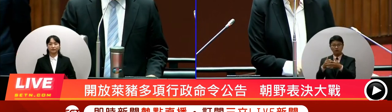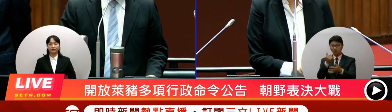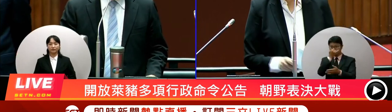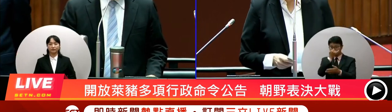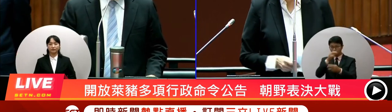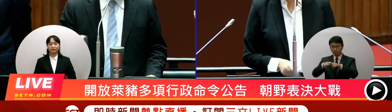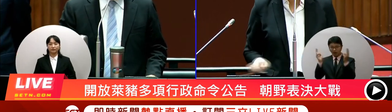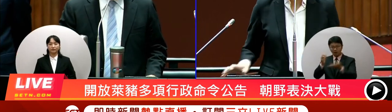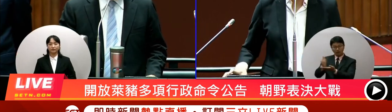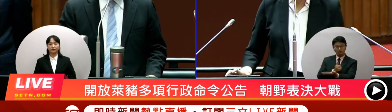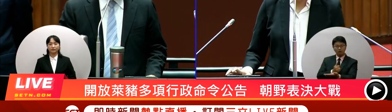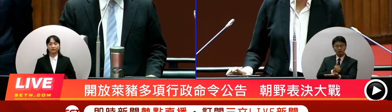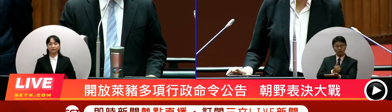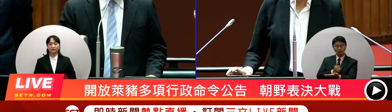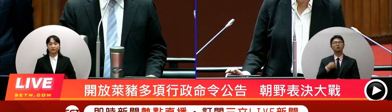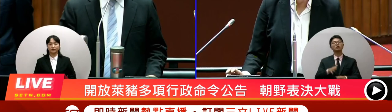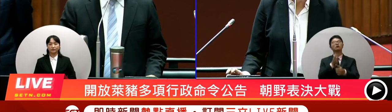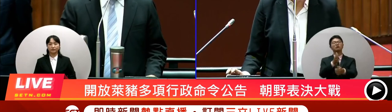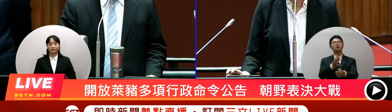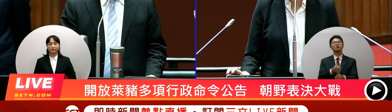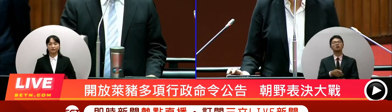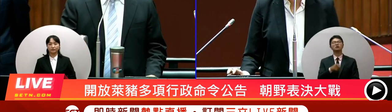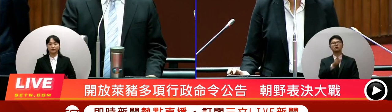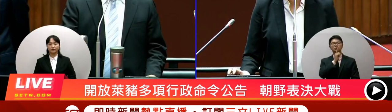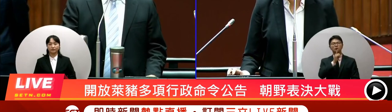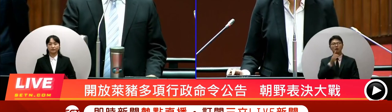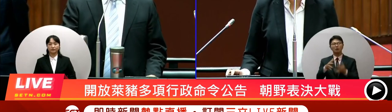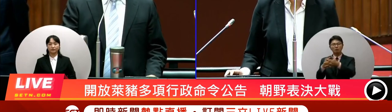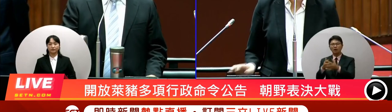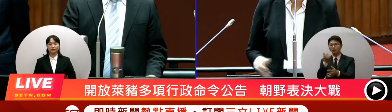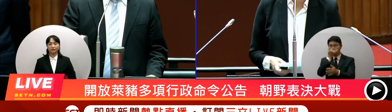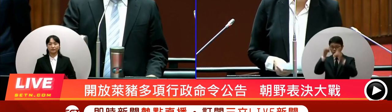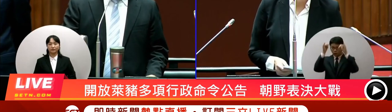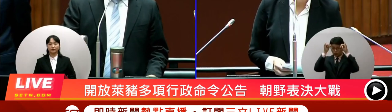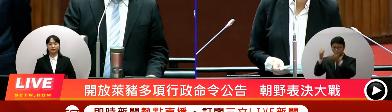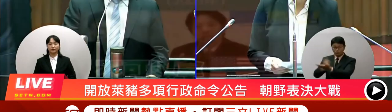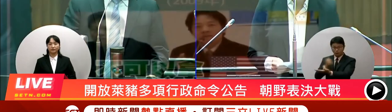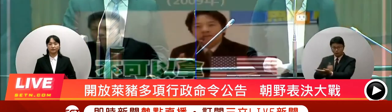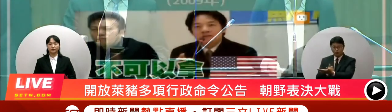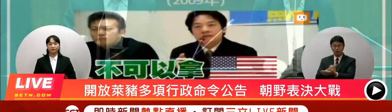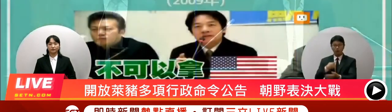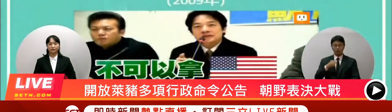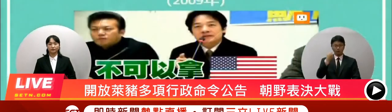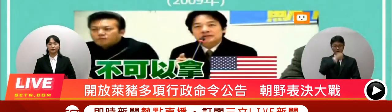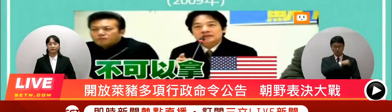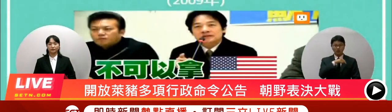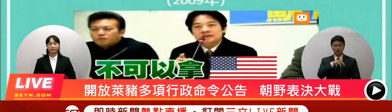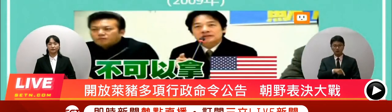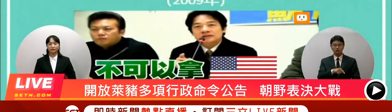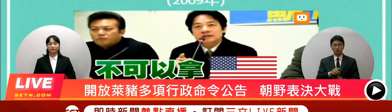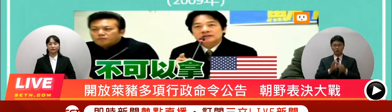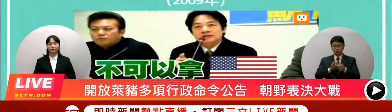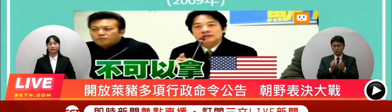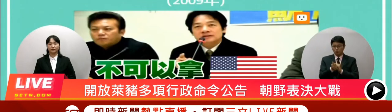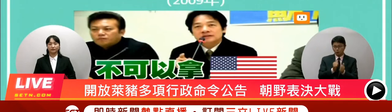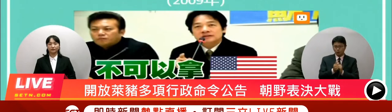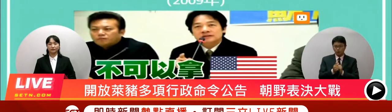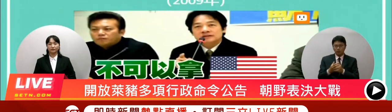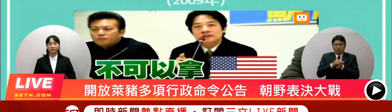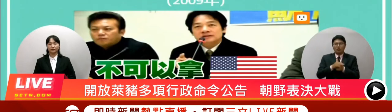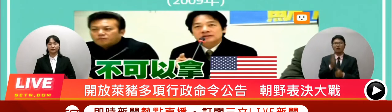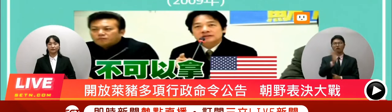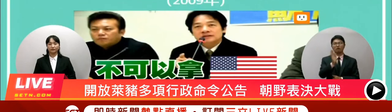道 你之前你讲的啦，开放美猪美牛，台湾的出口不可以因为这些关税而绑手绑脚。所以呢，